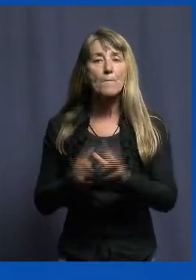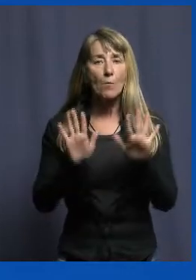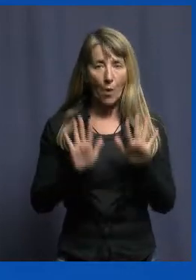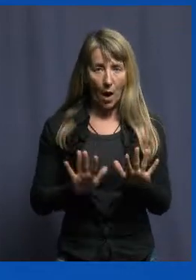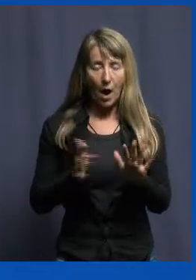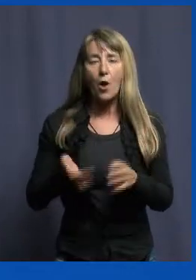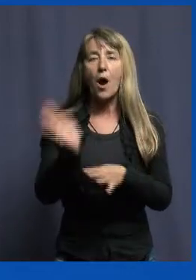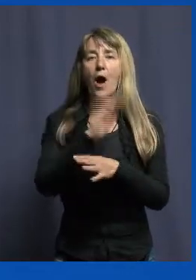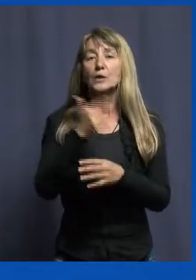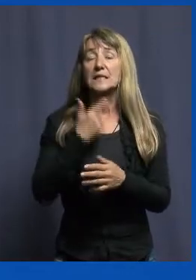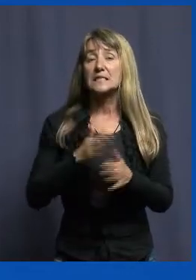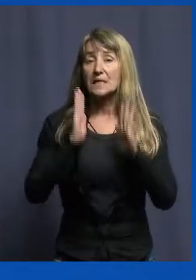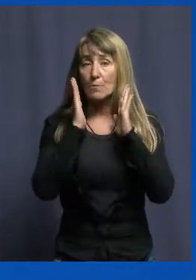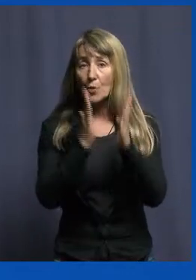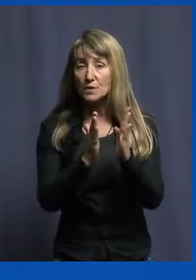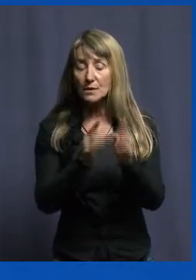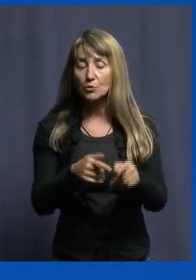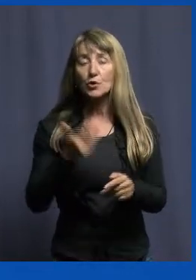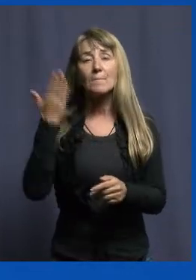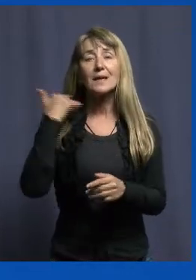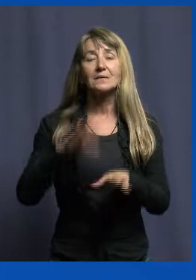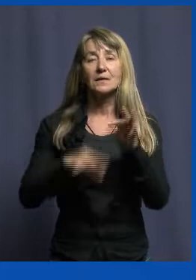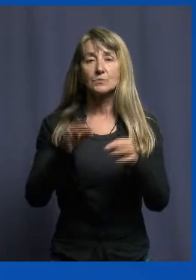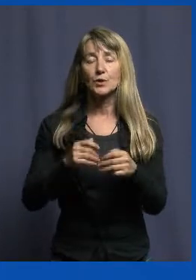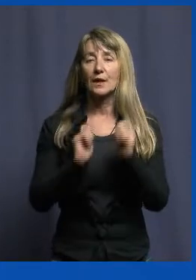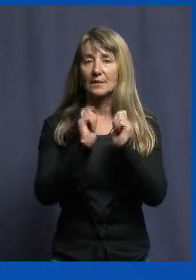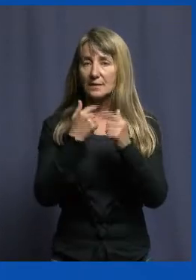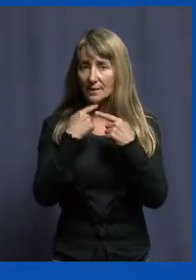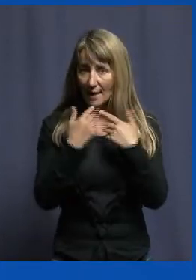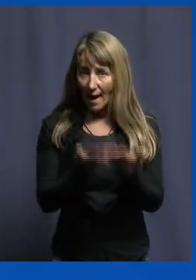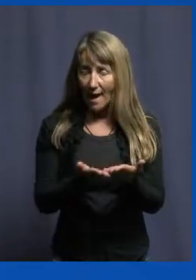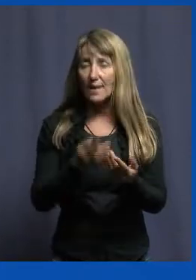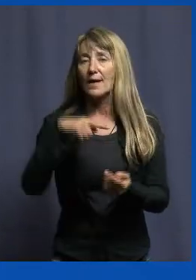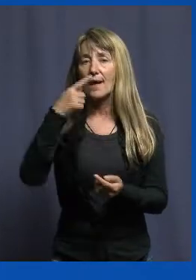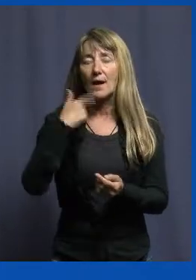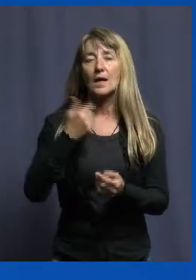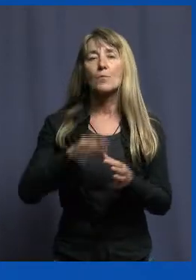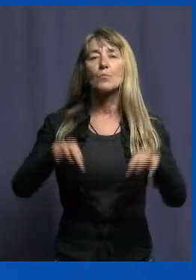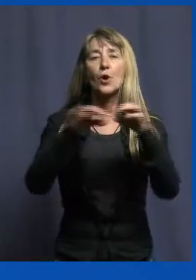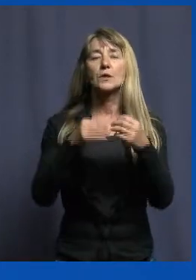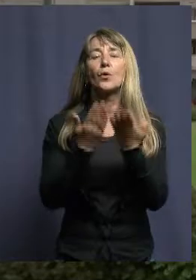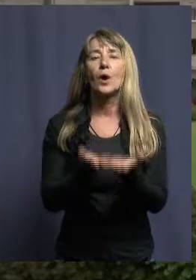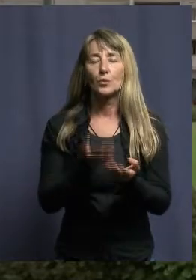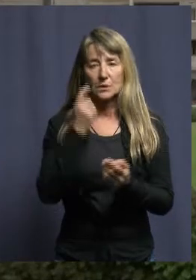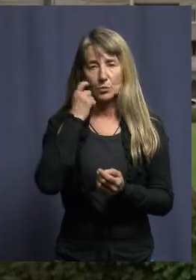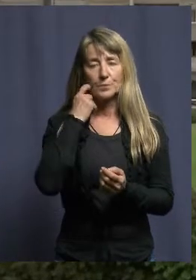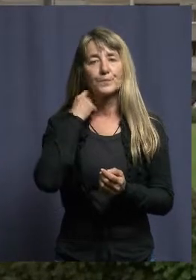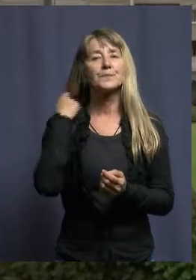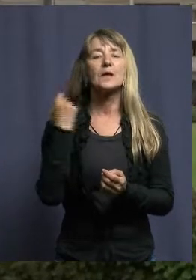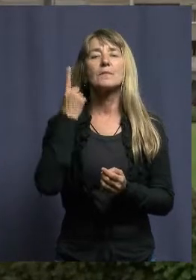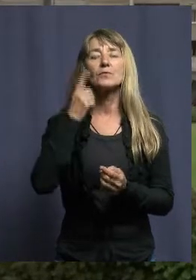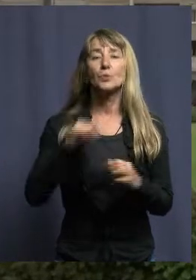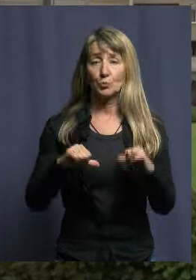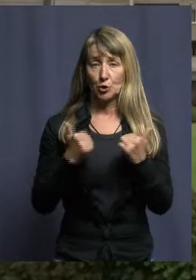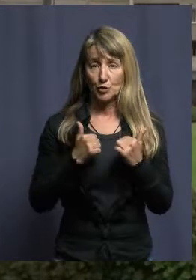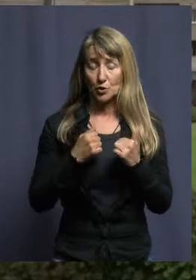onda da se posvetim onome što smo u predizbornim aktivnostima dali, rekli građanima, projekti koje nudimo. Dakle, prvo da počnemo od onog